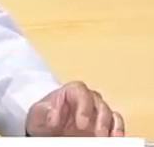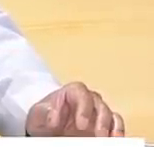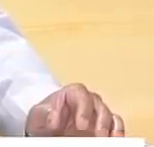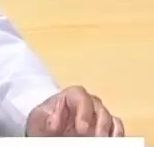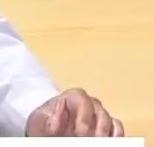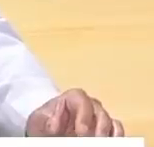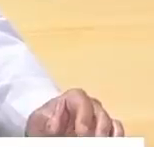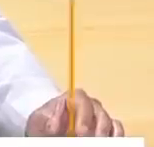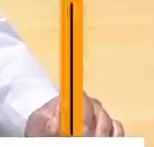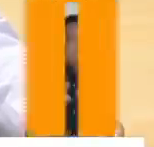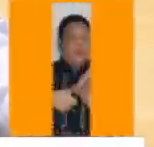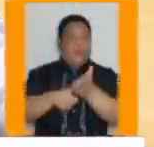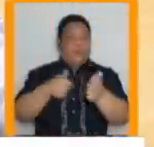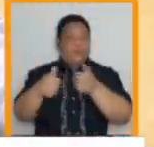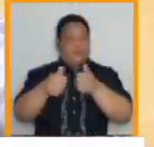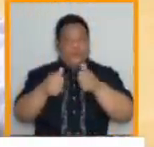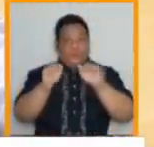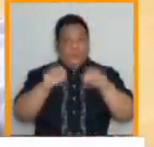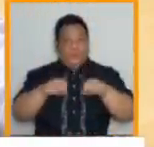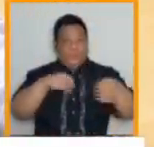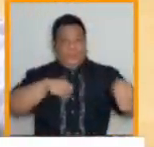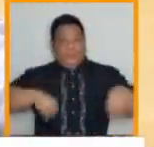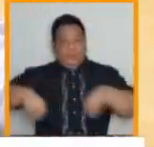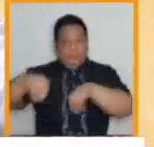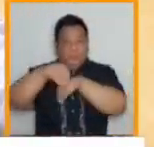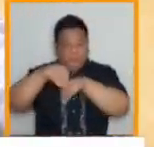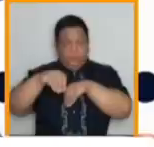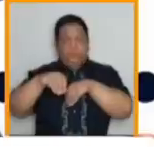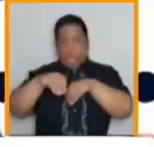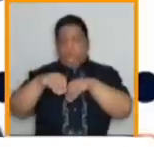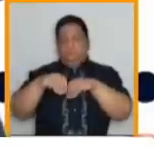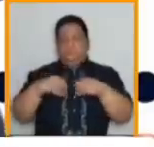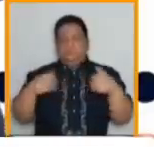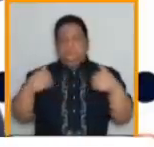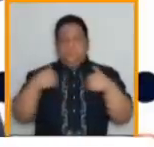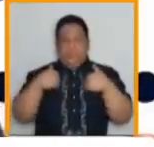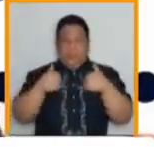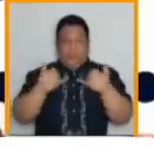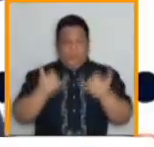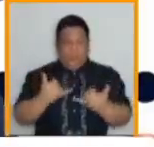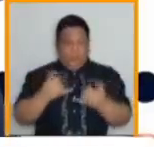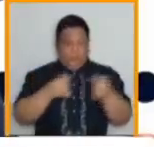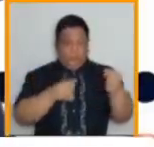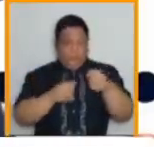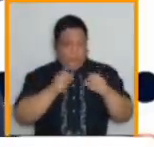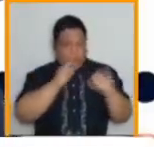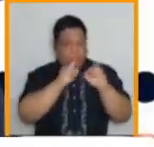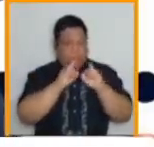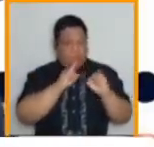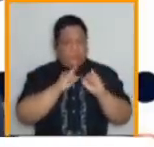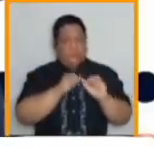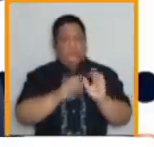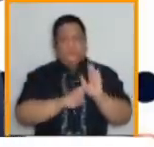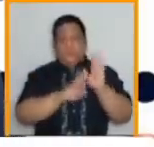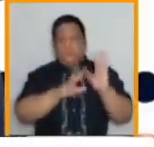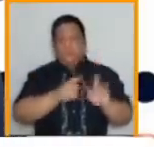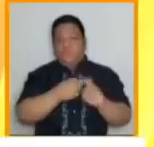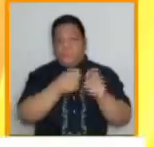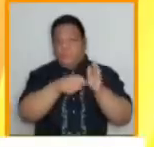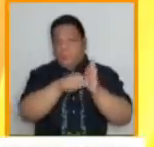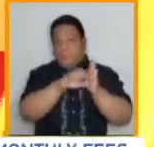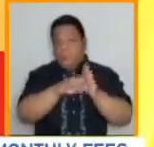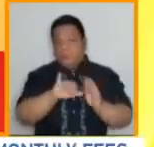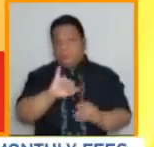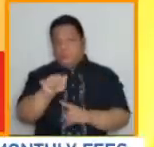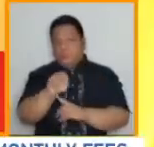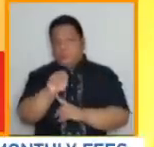ng eleksyon. Makakausap natin si COMELEC spokesperson James Jimenez. Magandang umaga, James. Magandang umaga, Igan.